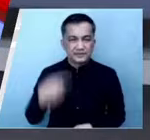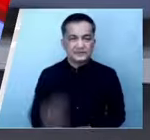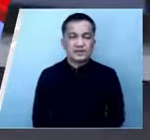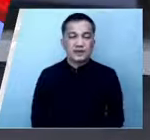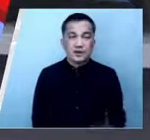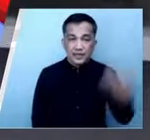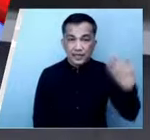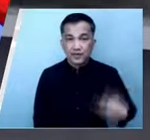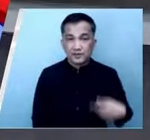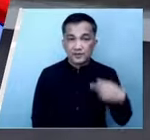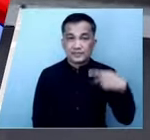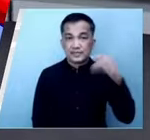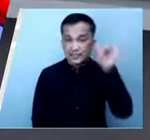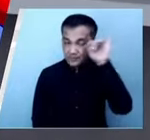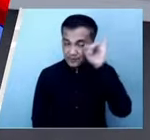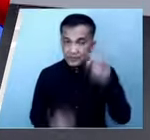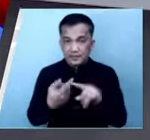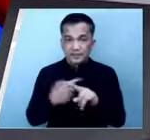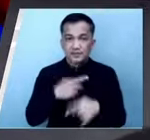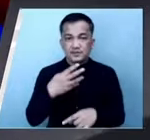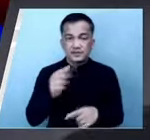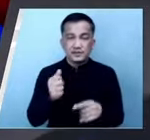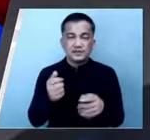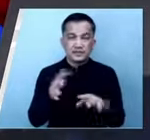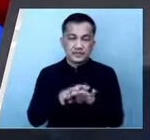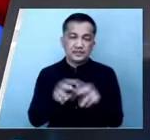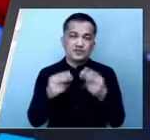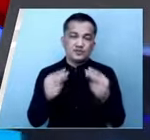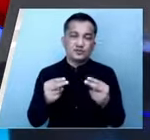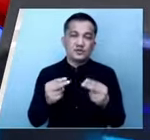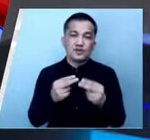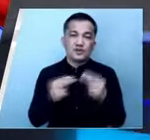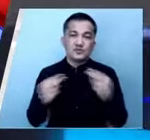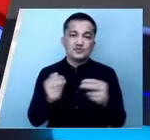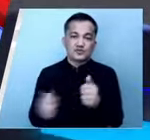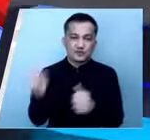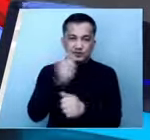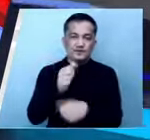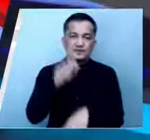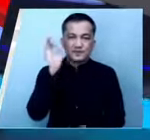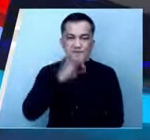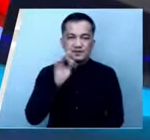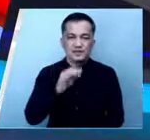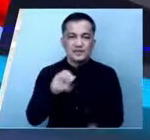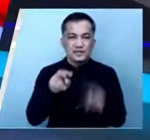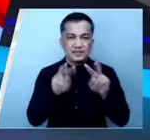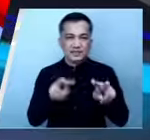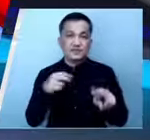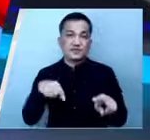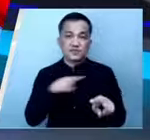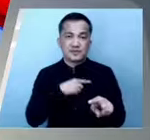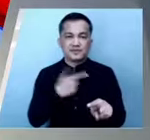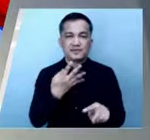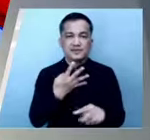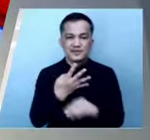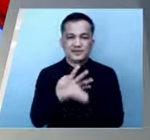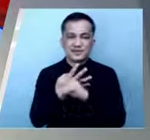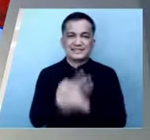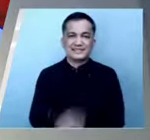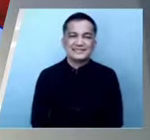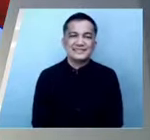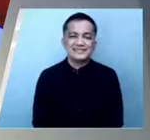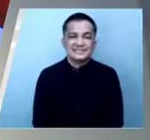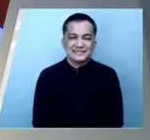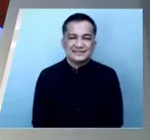po si Ivan Mayrina mula sa GMA Integrated News, ang News Authority ng Pilipino. Nakatutok kami, 24 Oras.